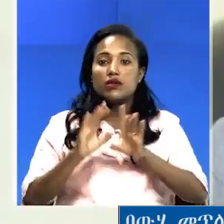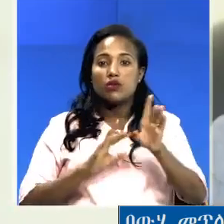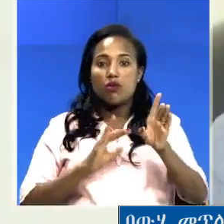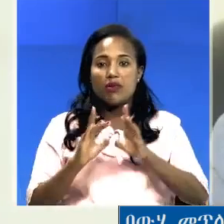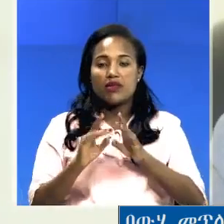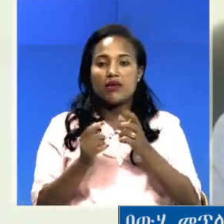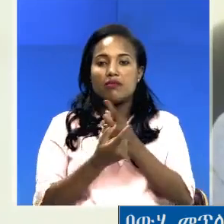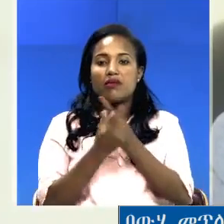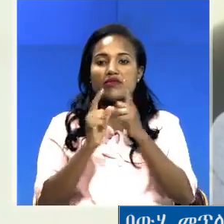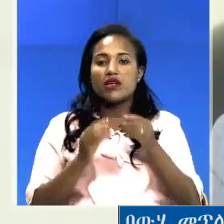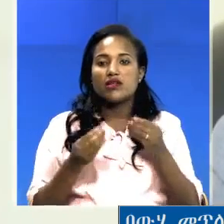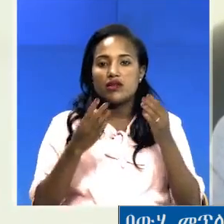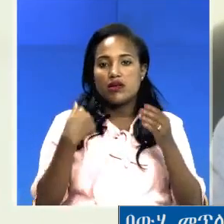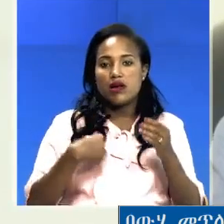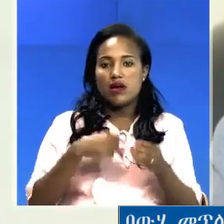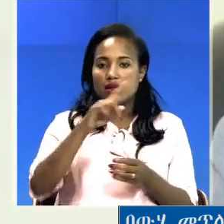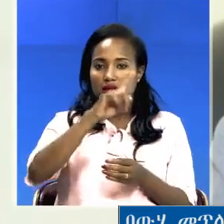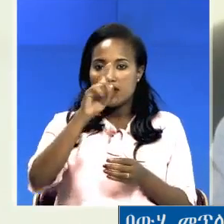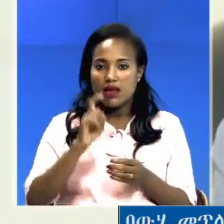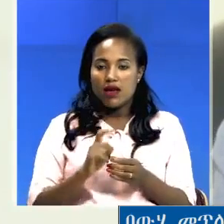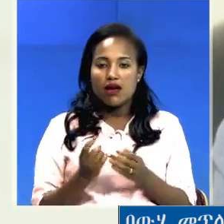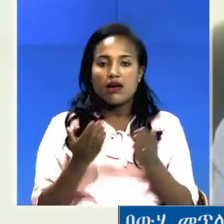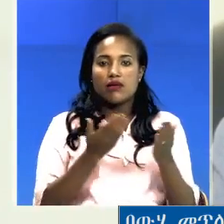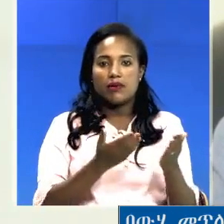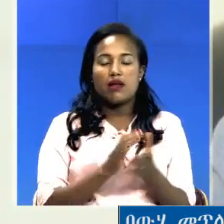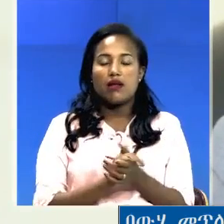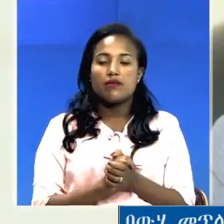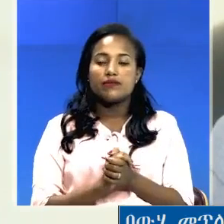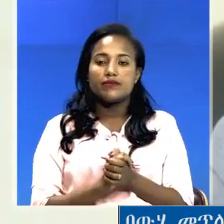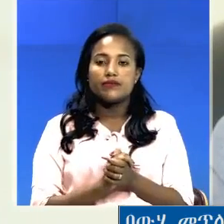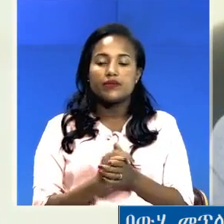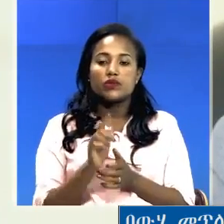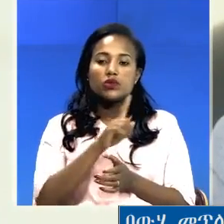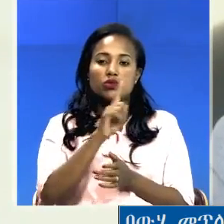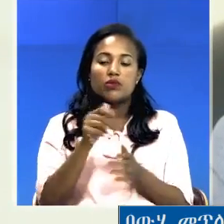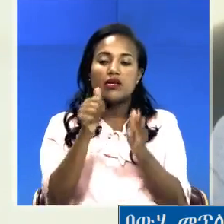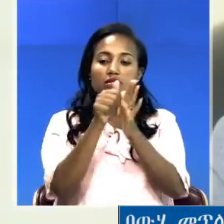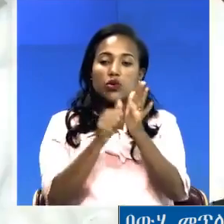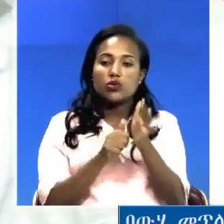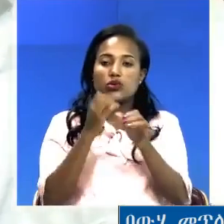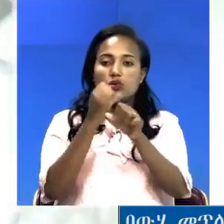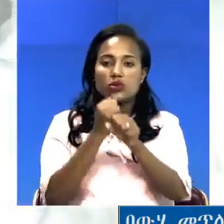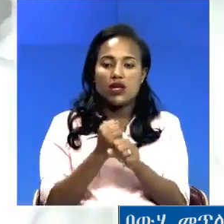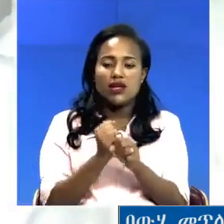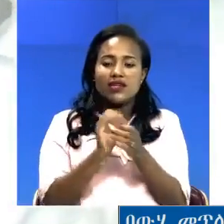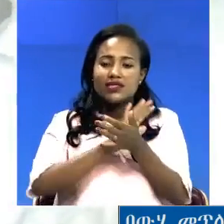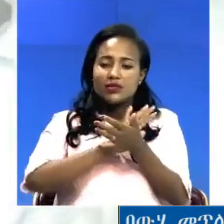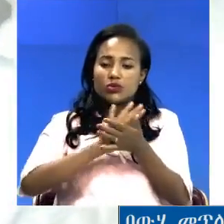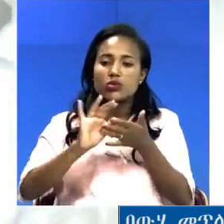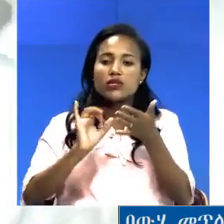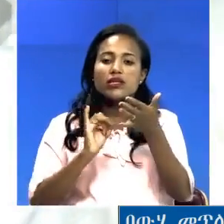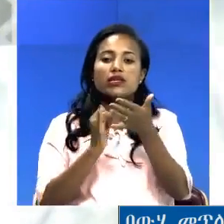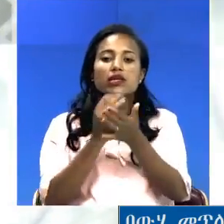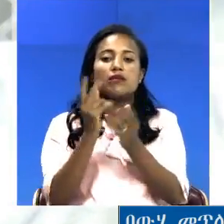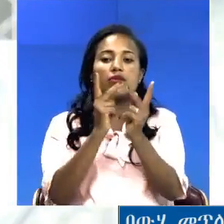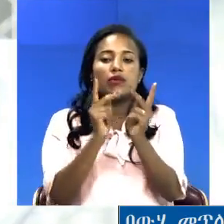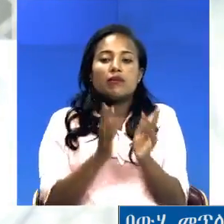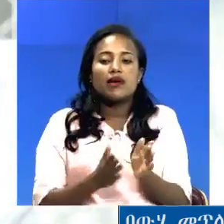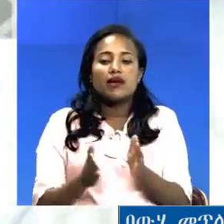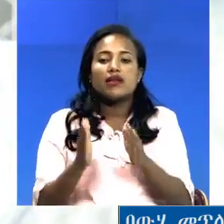መፍትሄ እንዲሰጥኛ ጥያቄዎችን አቅርበናል። እነሱም አጀንዳውን ይዘውታል። ንጹህ የልማት ቦታ መንገድ